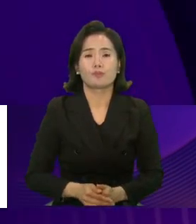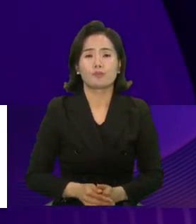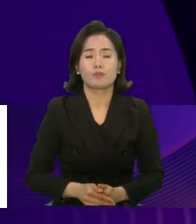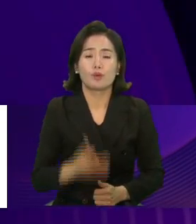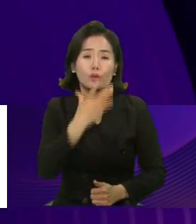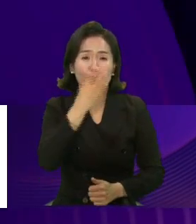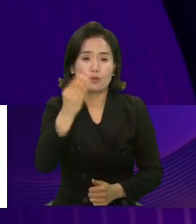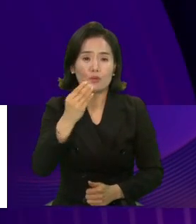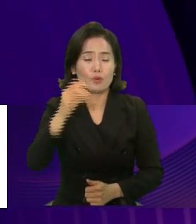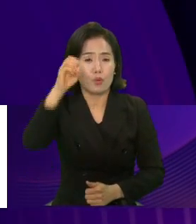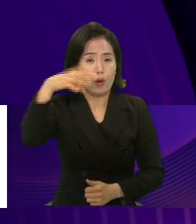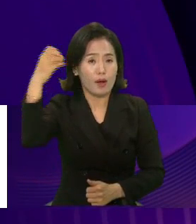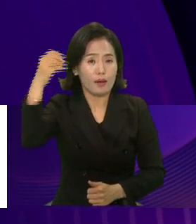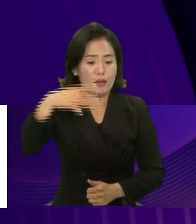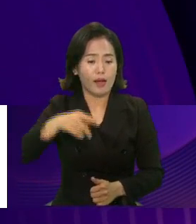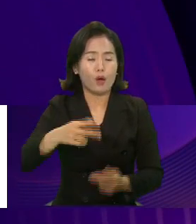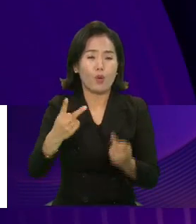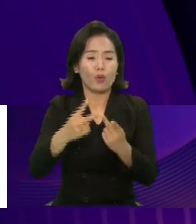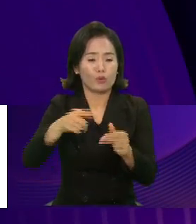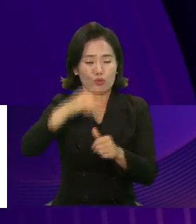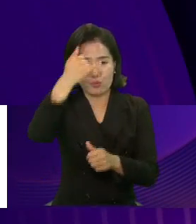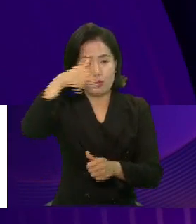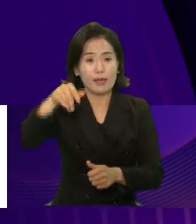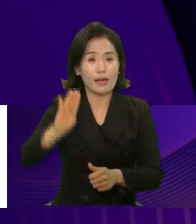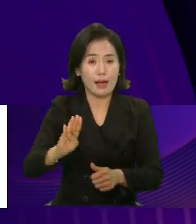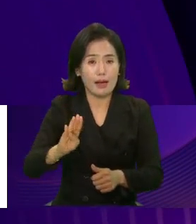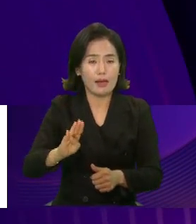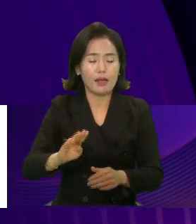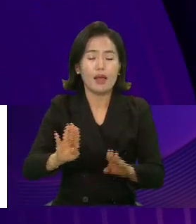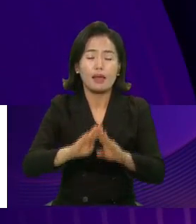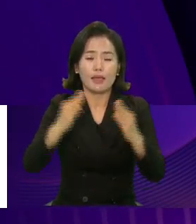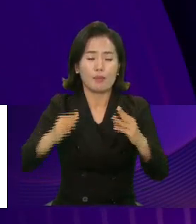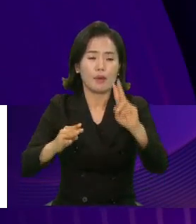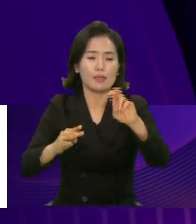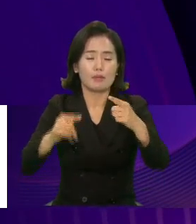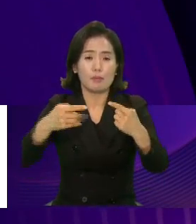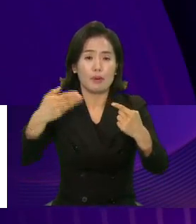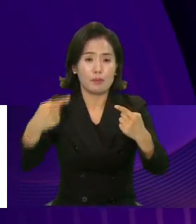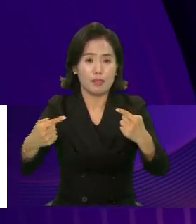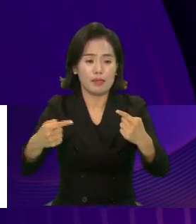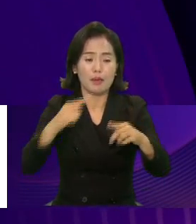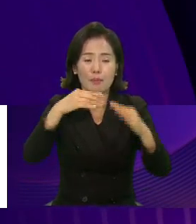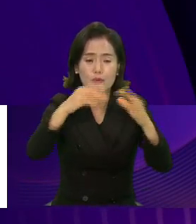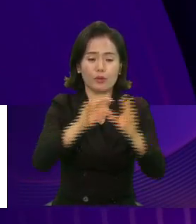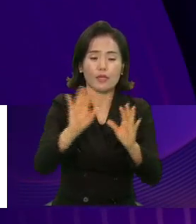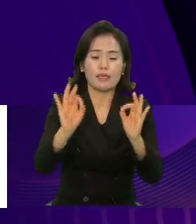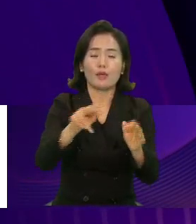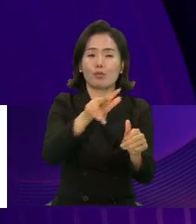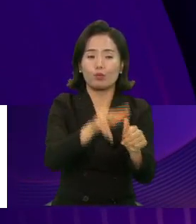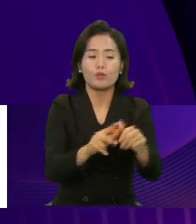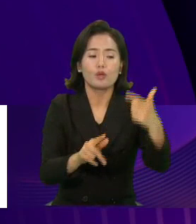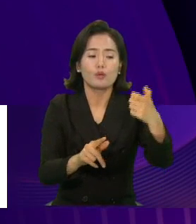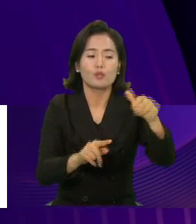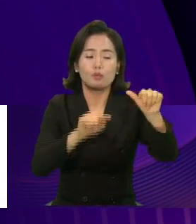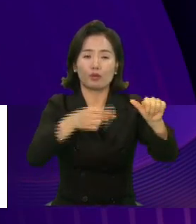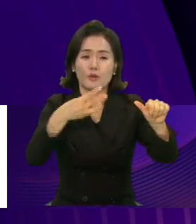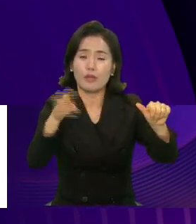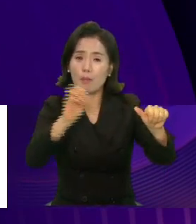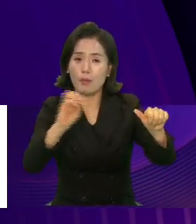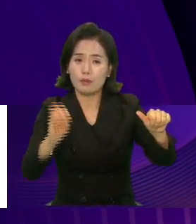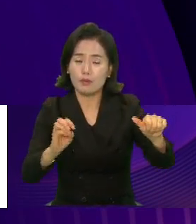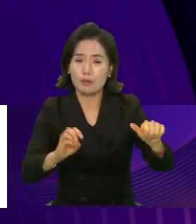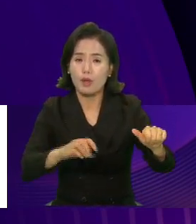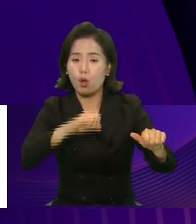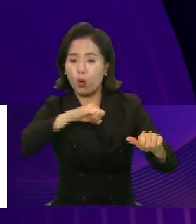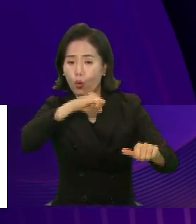다음은 순천 광양 곡성 구례 갑입니다. 개표는 28.1% 진행됐습니다. 더불어민주당 김문수 후보 65.3%